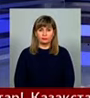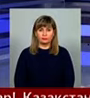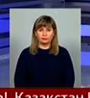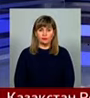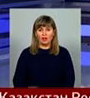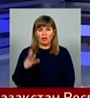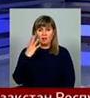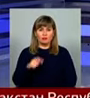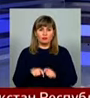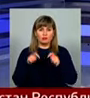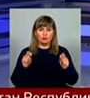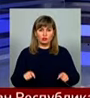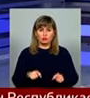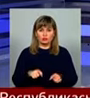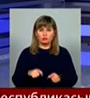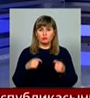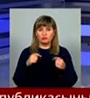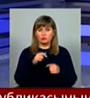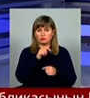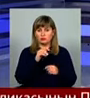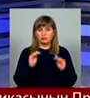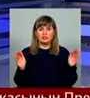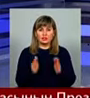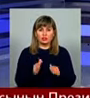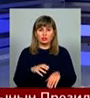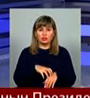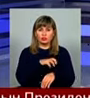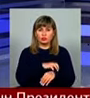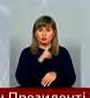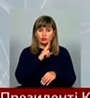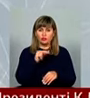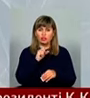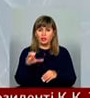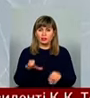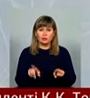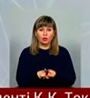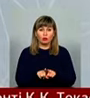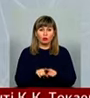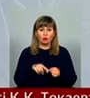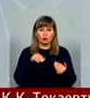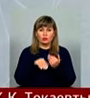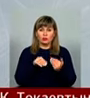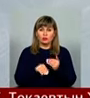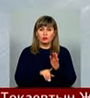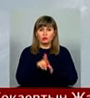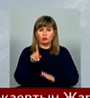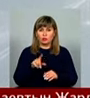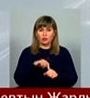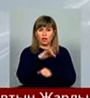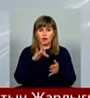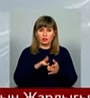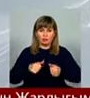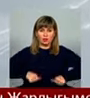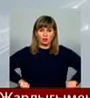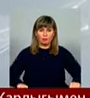В Алматы введен комендантский час. Свободное передвижение ограничено с 23:00 до 7 часов утра. Создана городская комендатура во главе